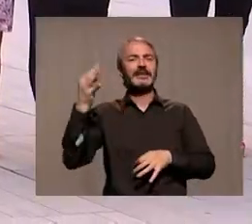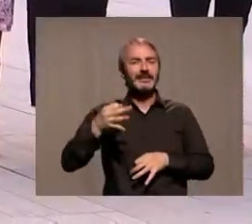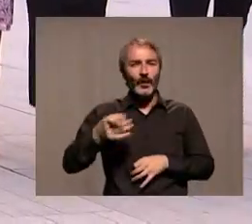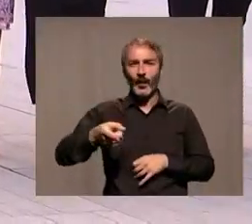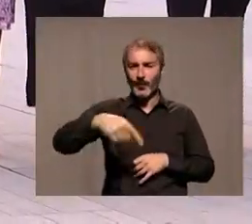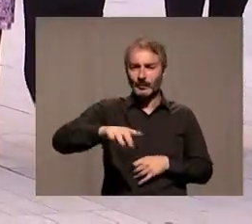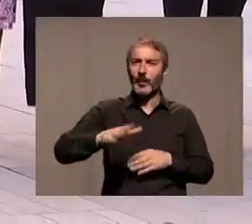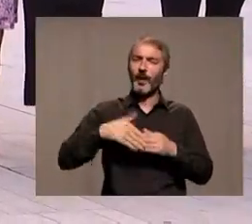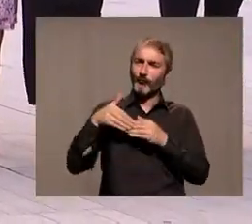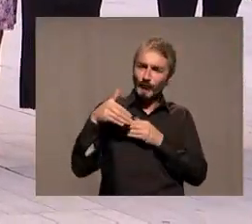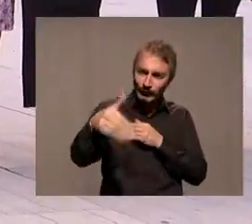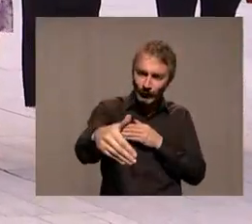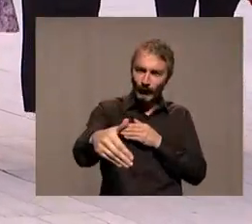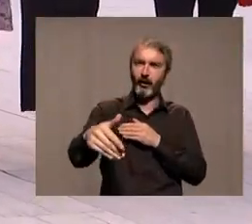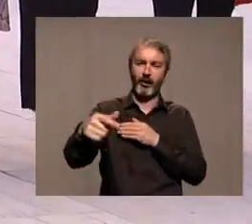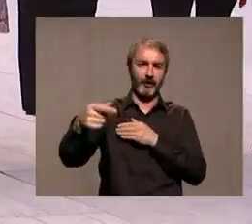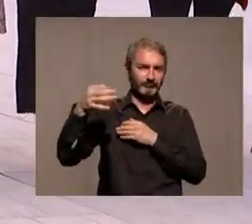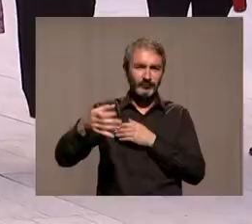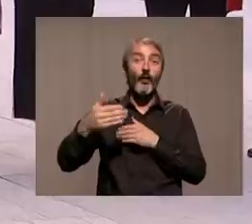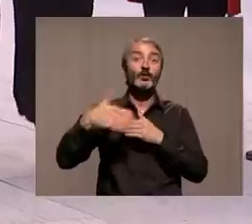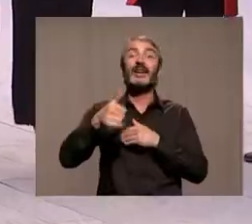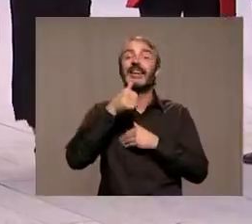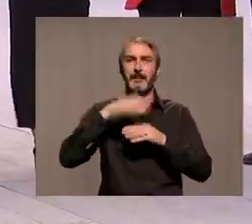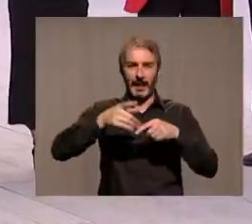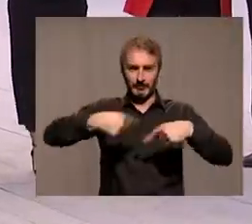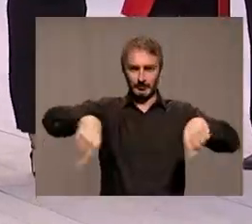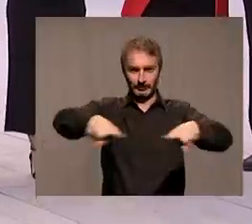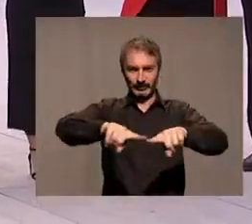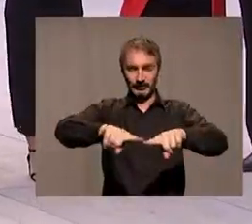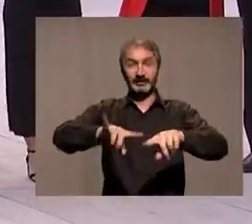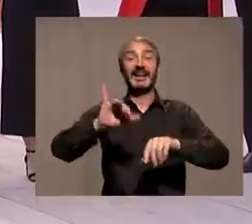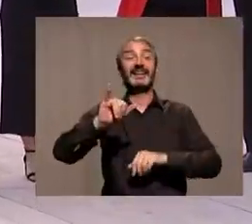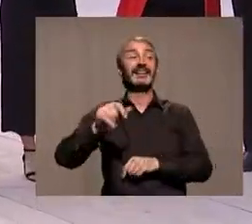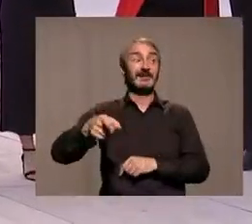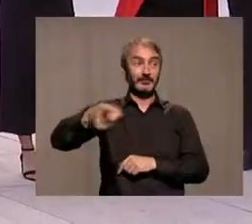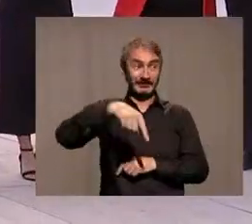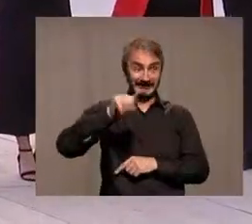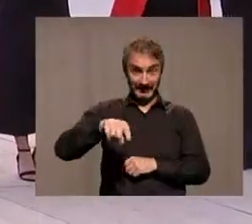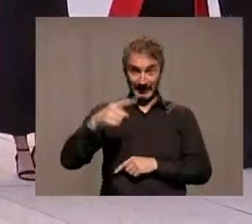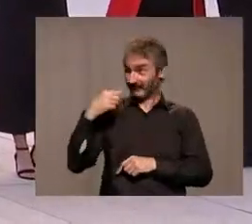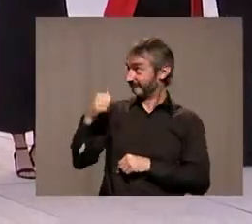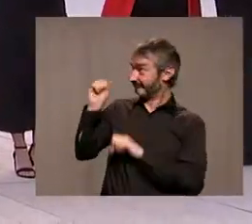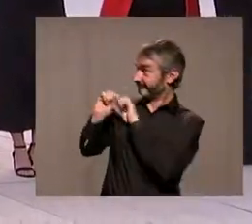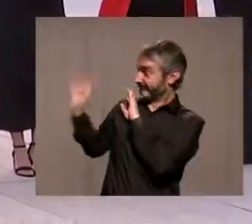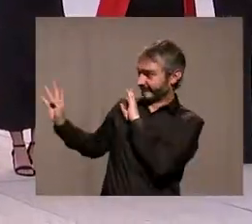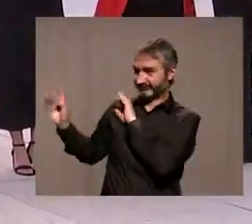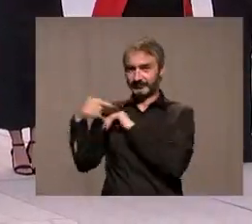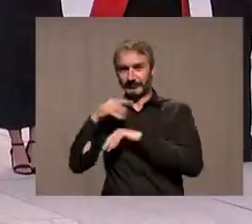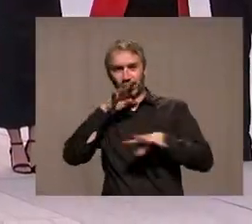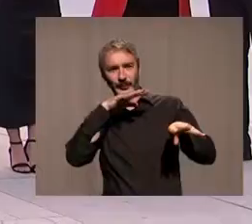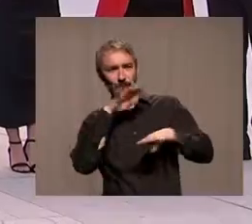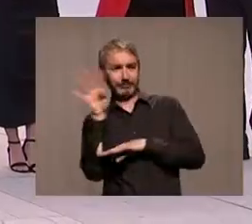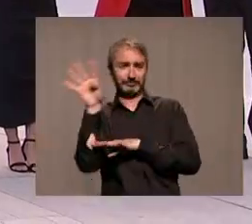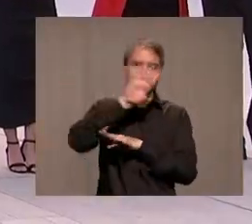encarar el futur. Un futur que és tot vostre. No patiu els que sou aquí darrere perquè aquestes ràfegues de vent